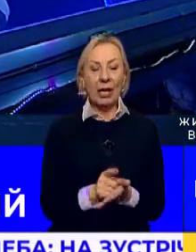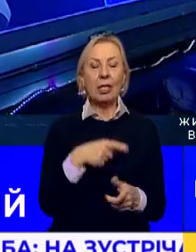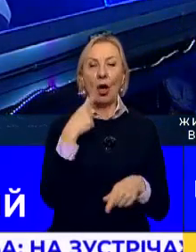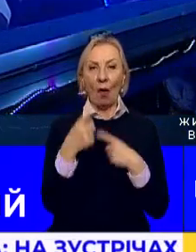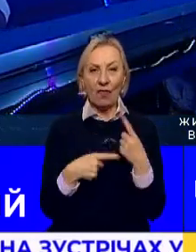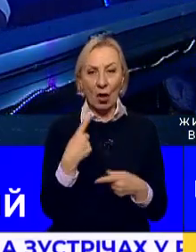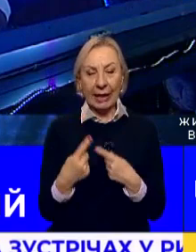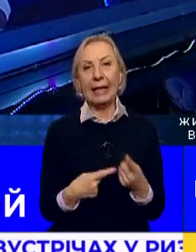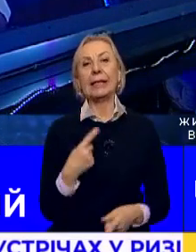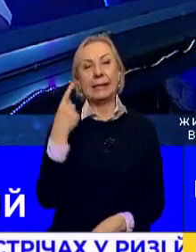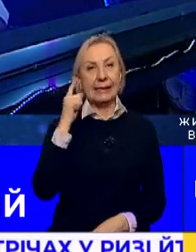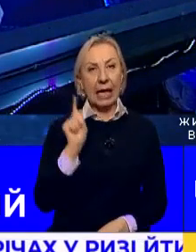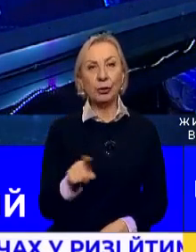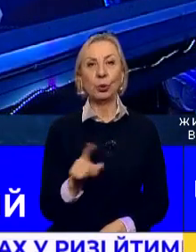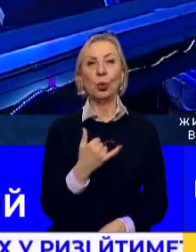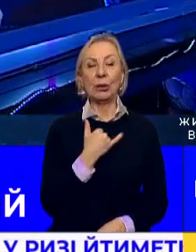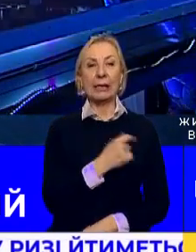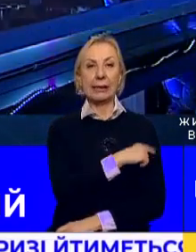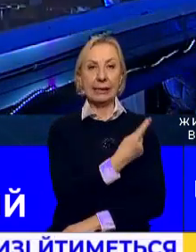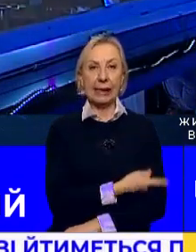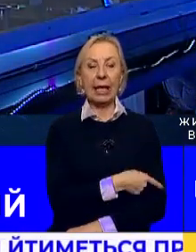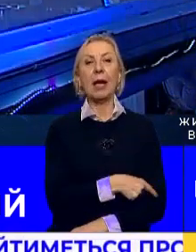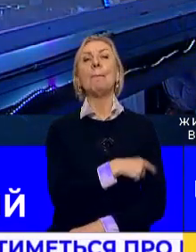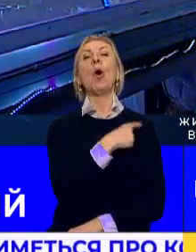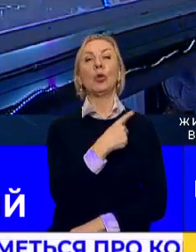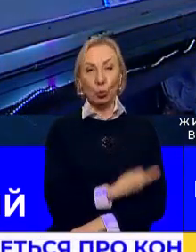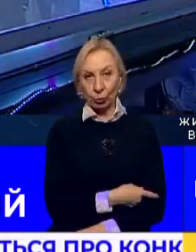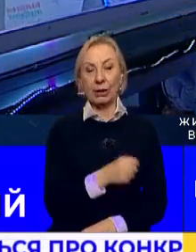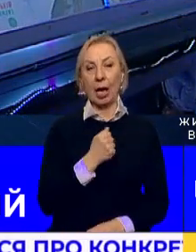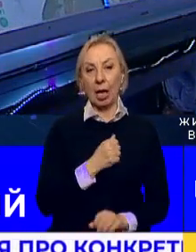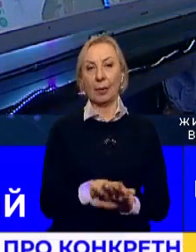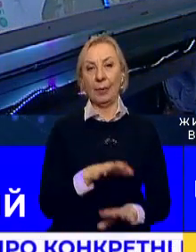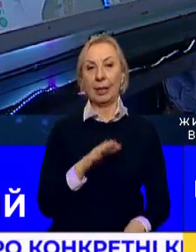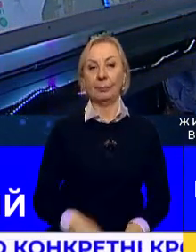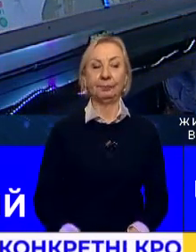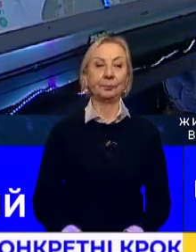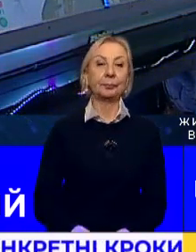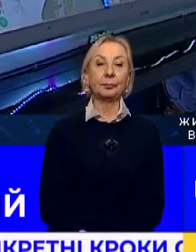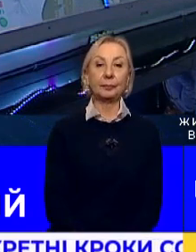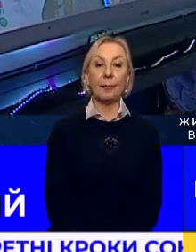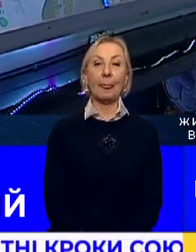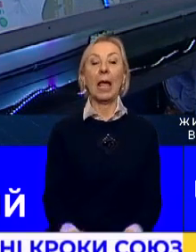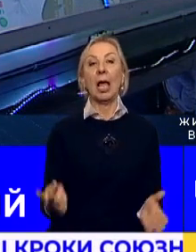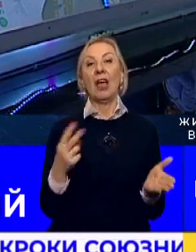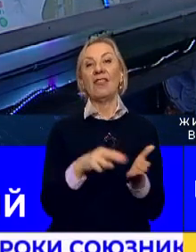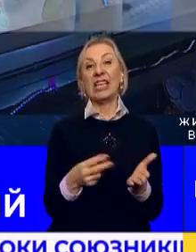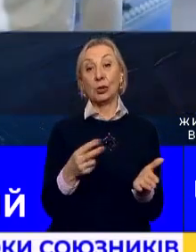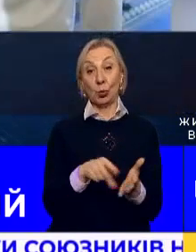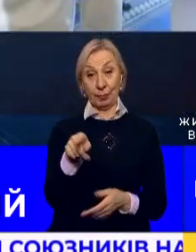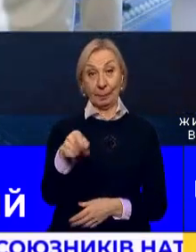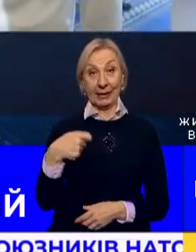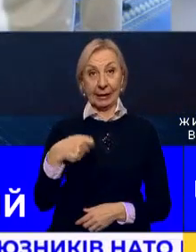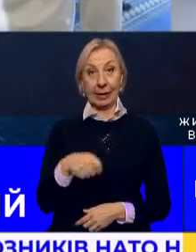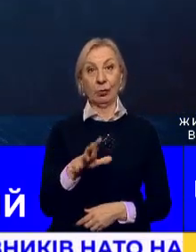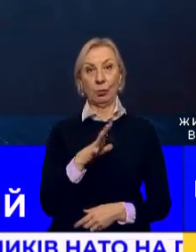ми повинні говорити, знаючи, що у нас сильна, потужна армія. Виступ президента супроводжувався гучними оплесками